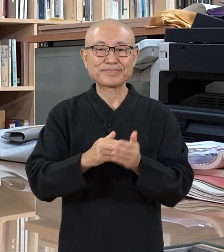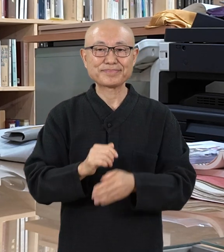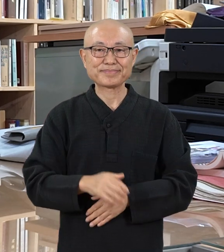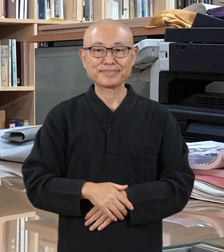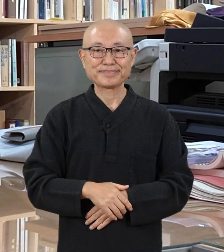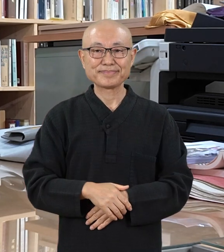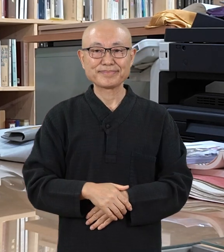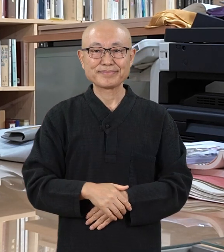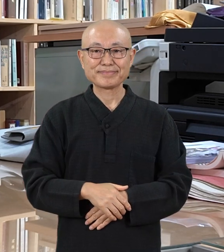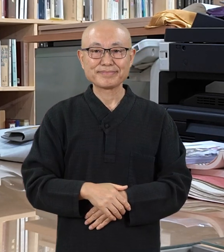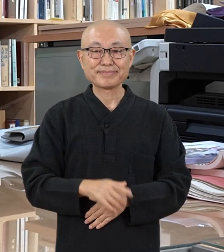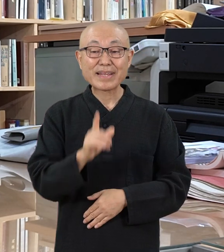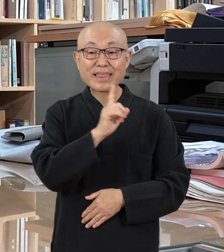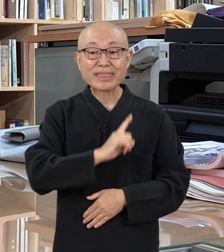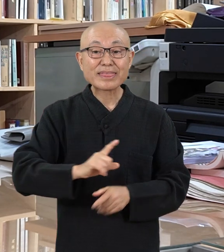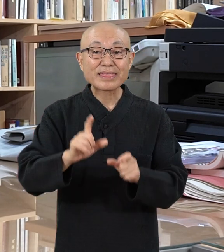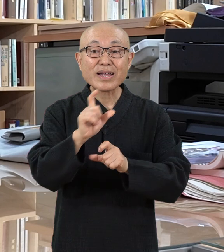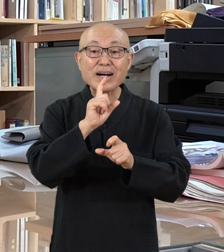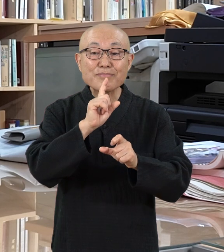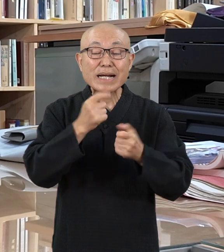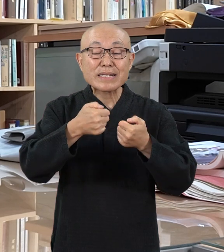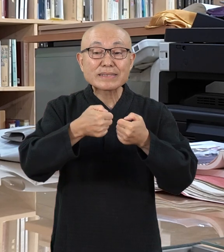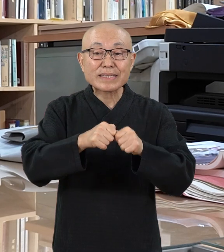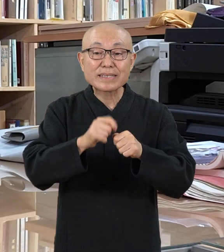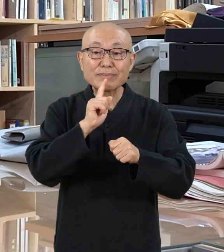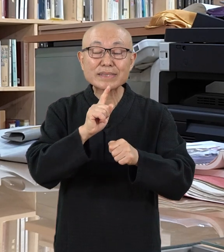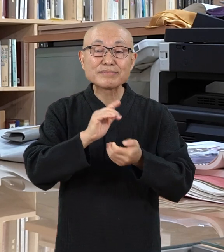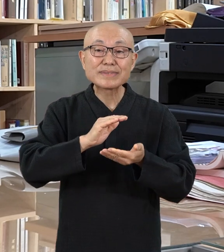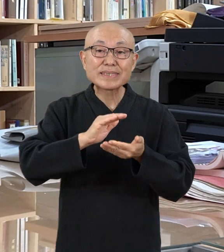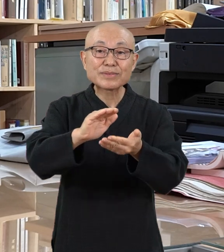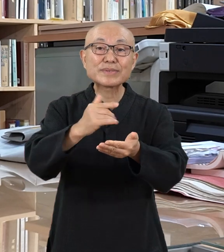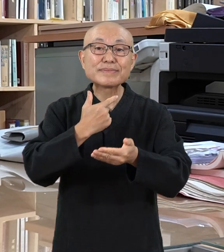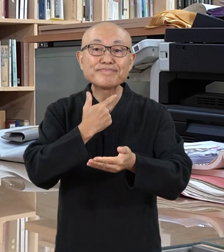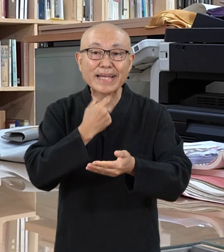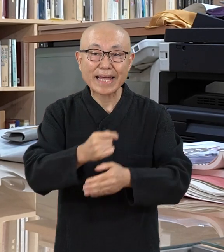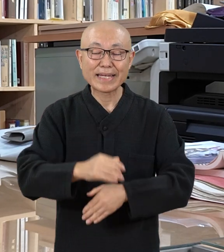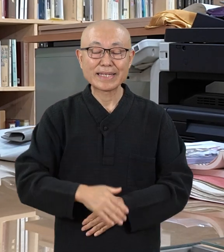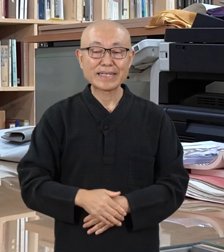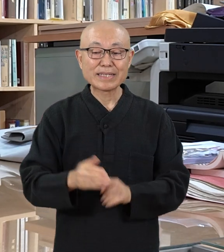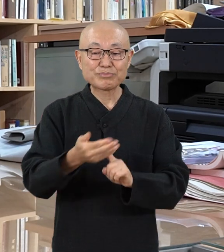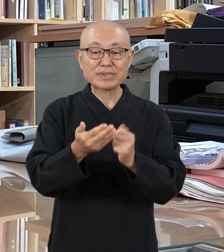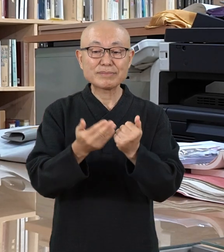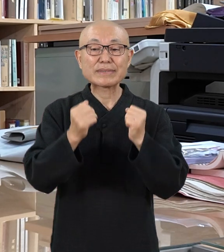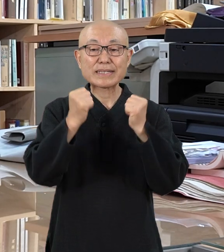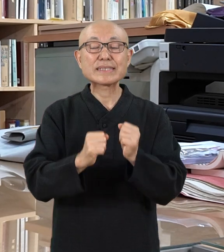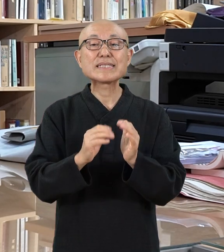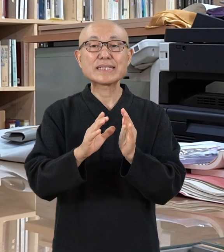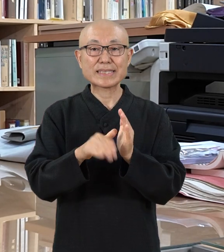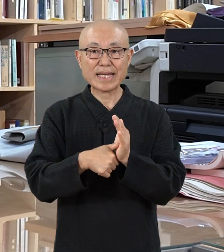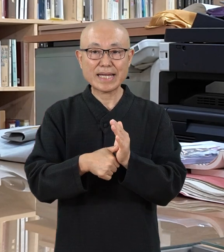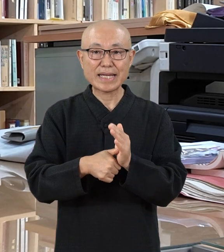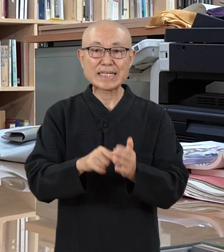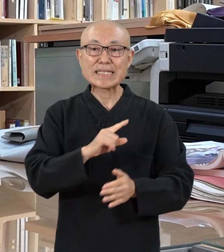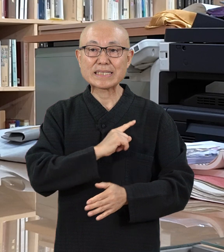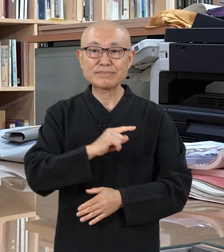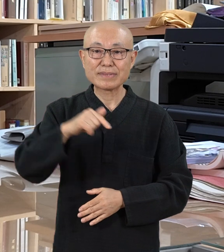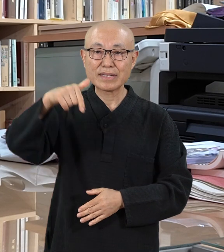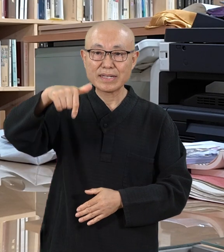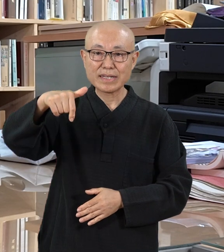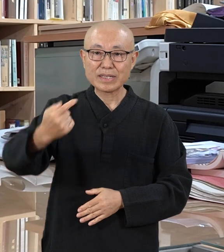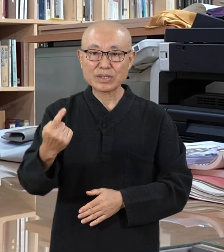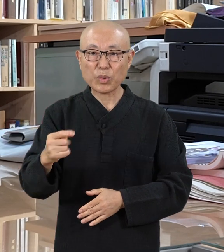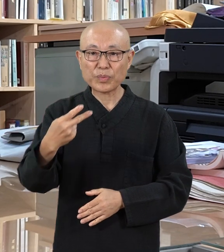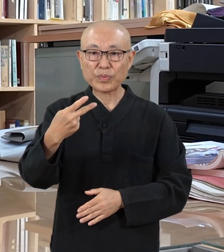말씀을 더 자세히 이제 말씀드리기 위해서 부처님 당시에 꾼달라 캐시라고